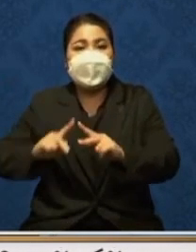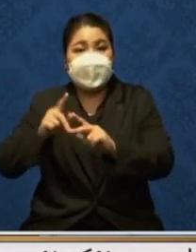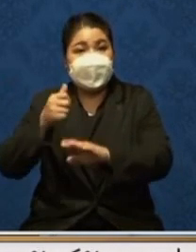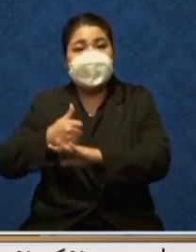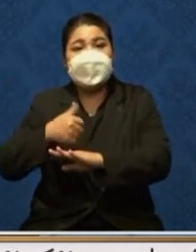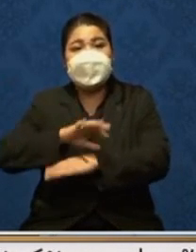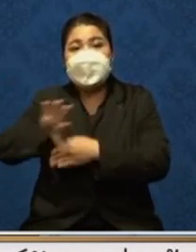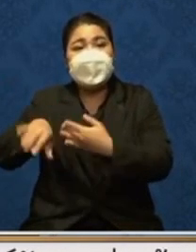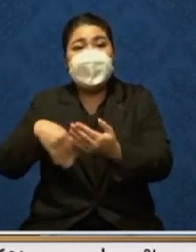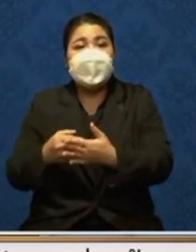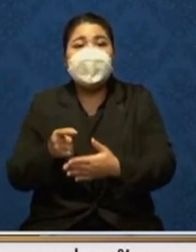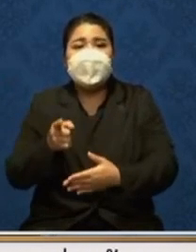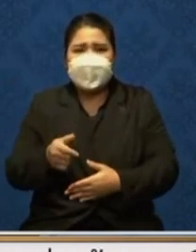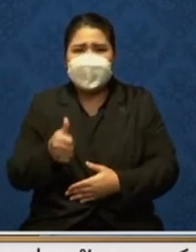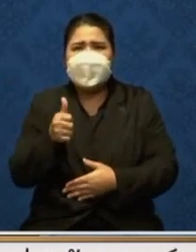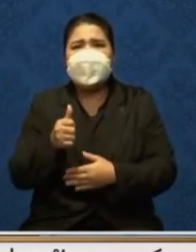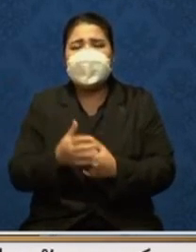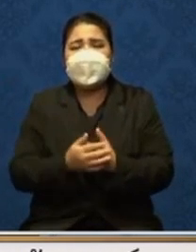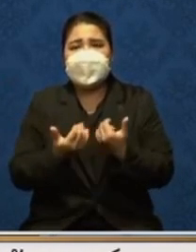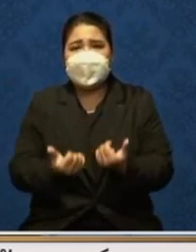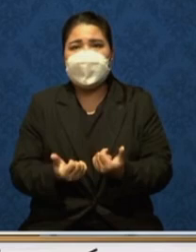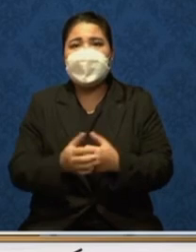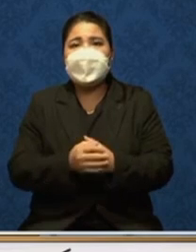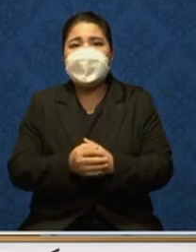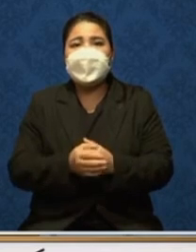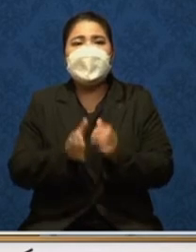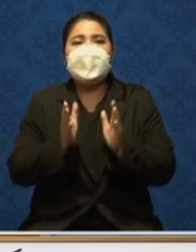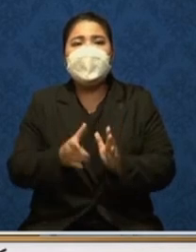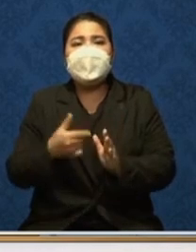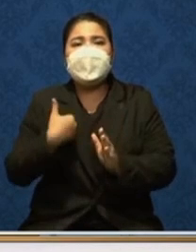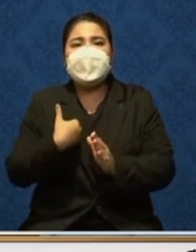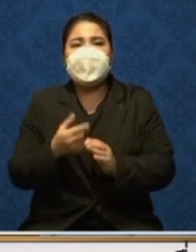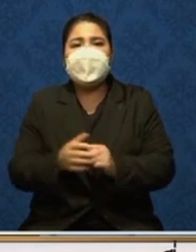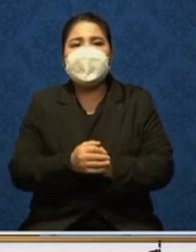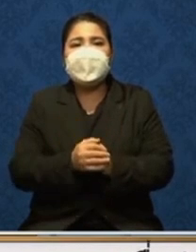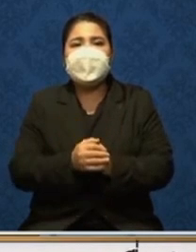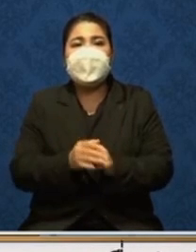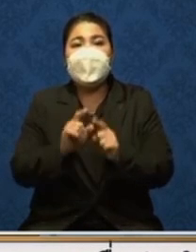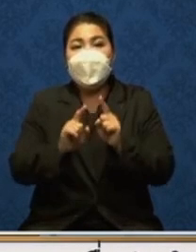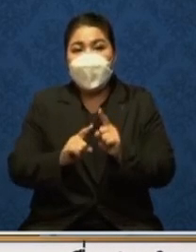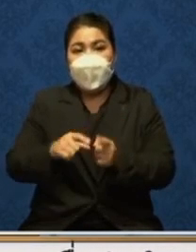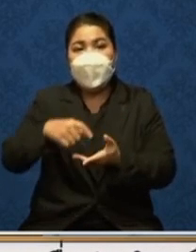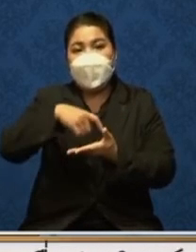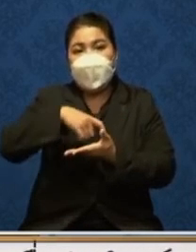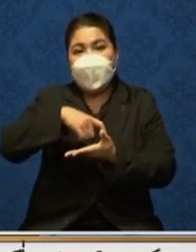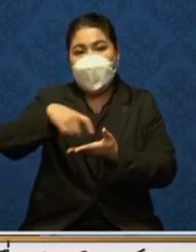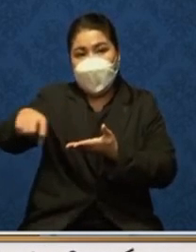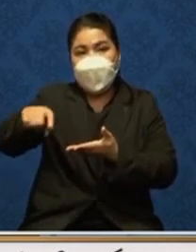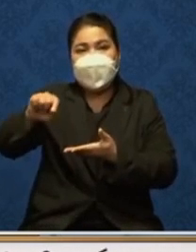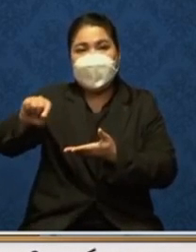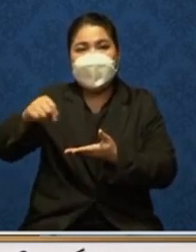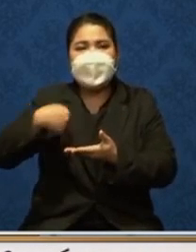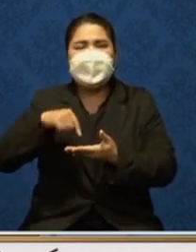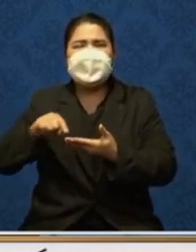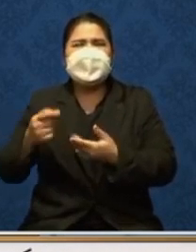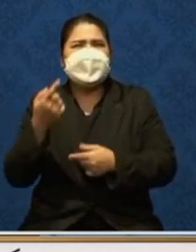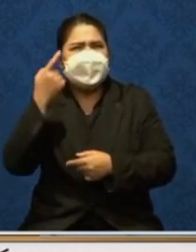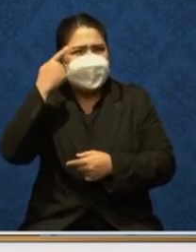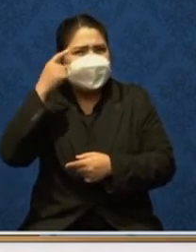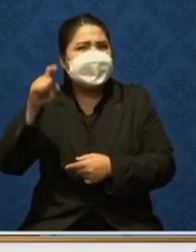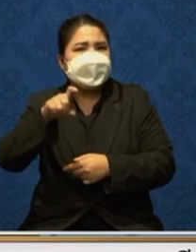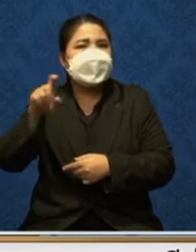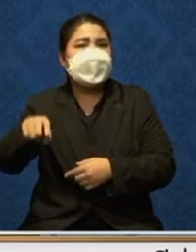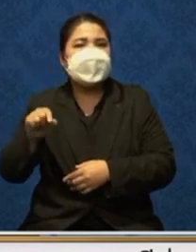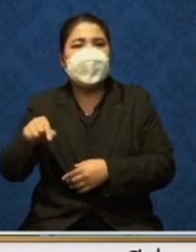แค่พฤติกรมแวดล้มของคนทท่รธมตีโอนหวห้หสกบุธิเจเรนไปให้ทงหมดก็ทำใหน่าสงสัยแล้ครัว่า